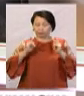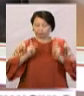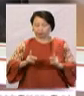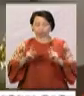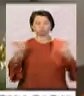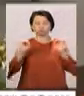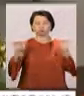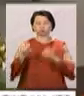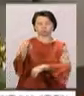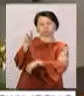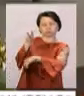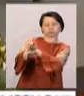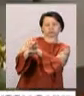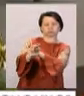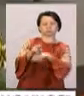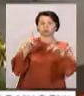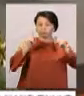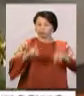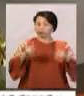melakukan